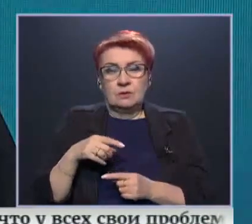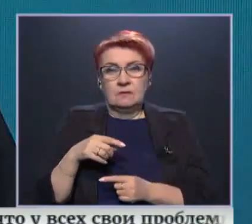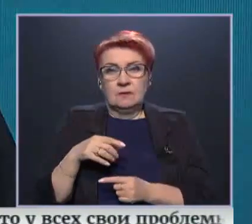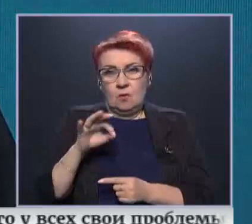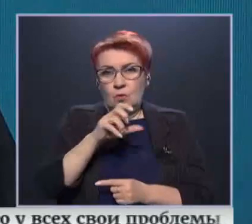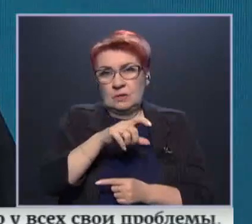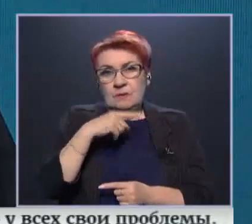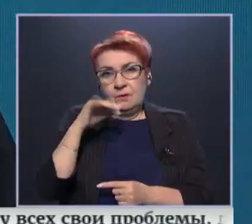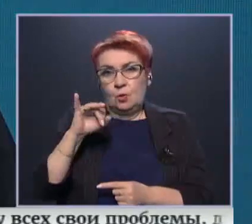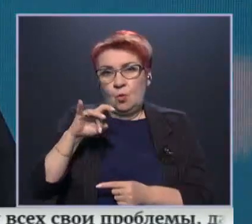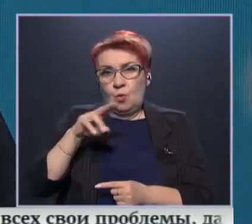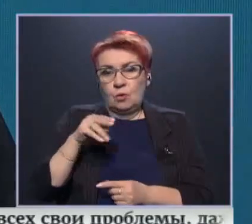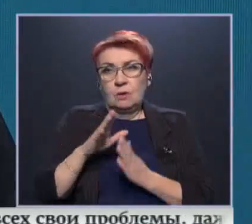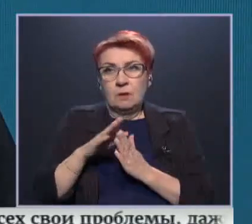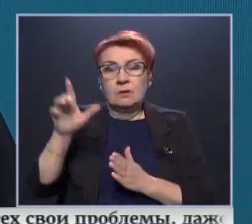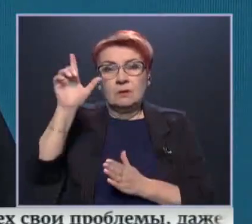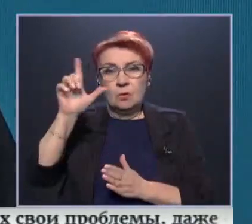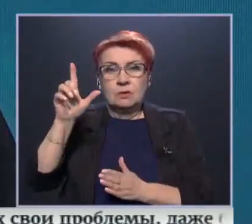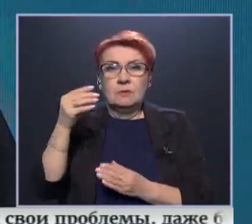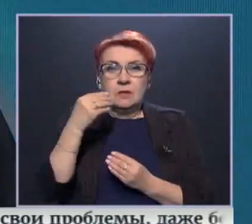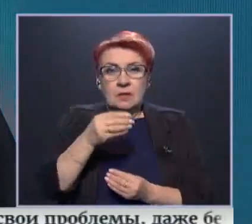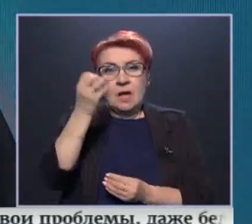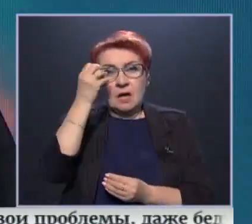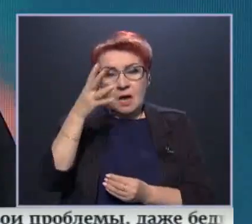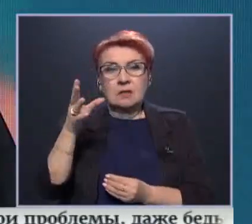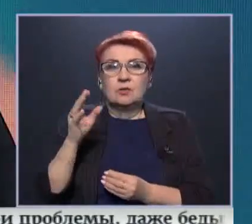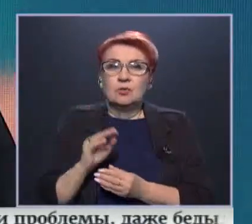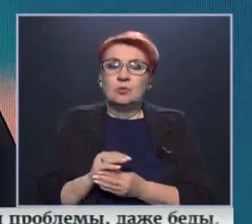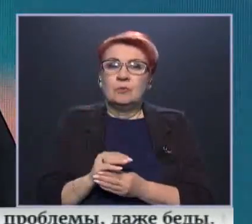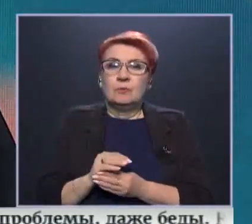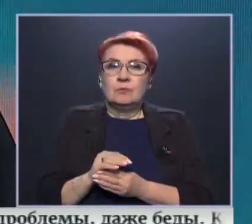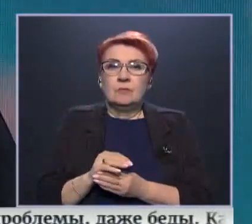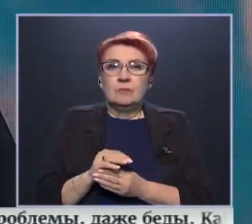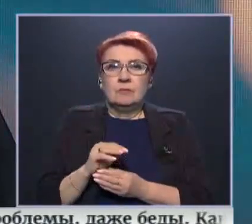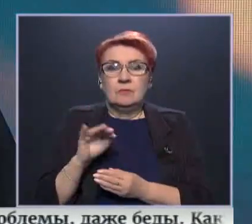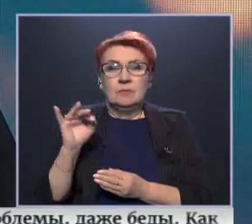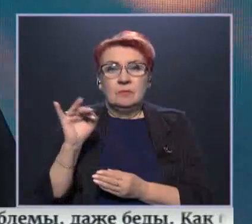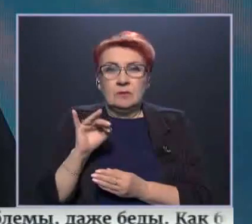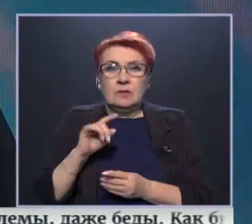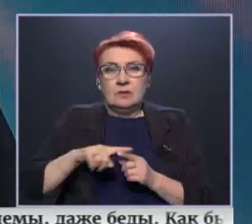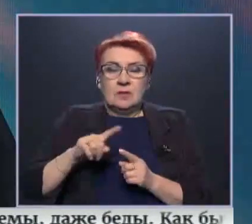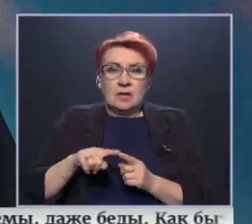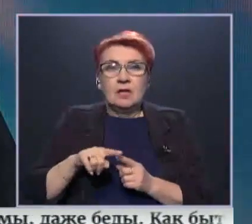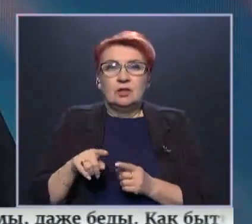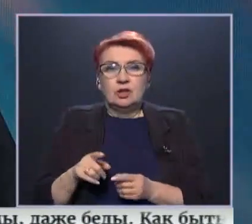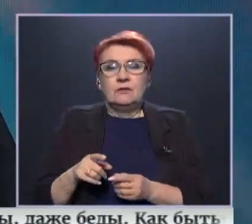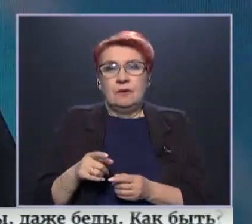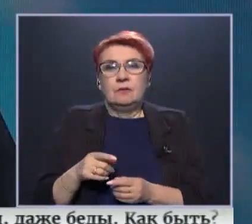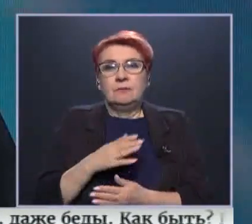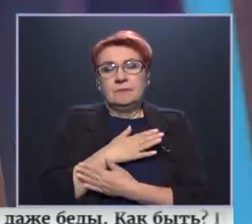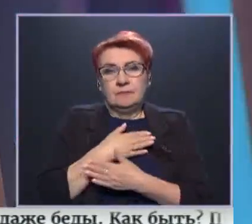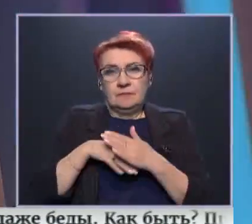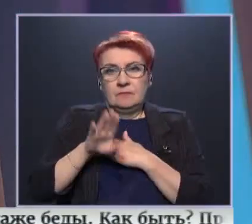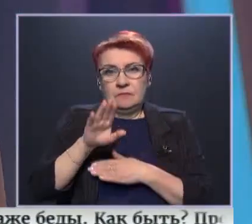Родственники. И вот молю, Господи, дай мне разум и душевный покой, смиренно дождаться прекращения бытия моего. Вот я этим